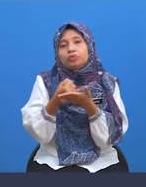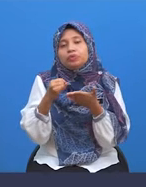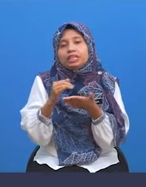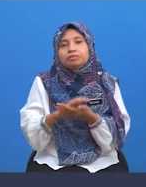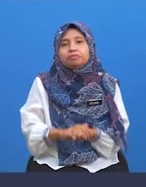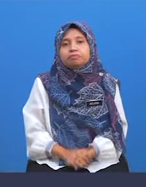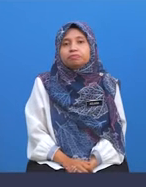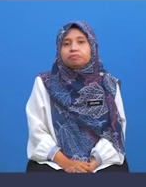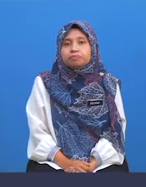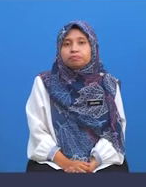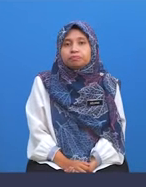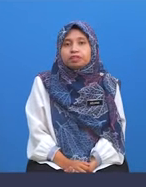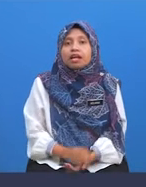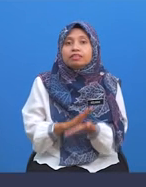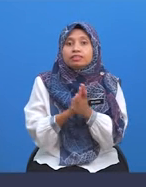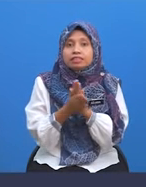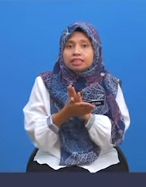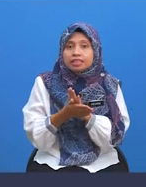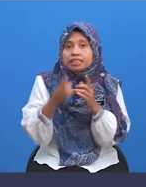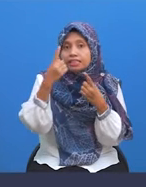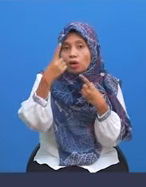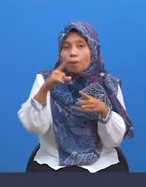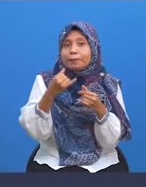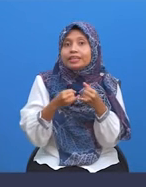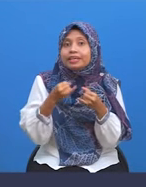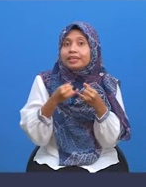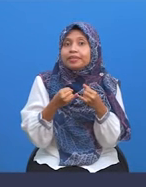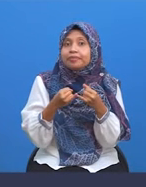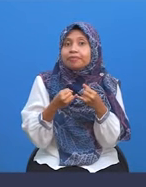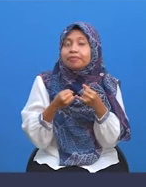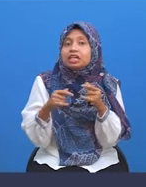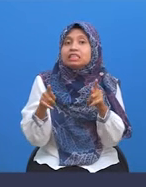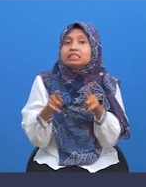Maka jawapan akhir kita seperti paparan skrin.